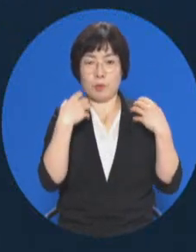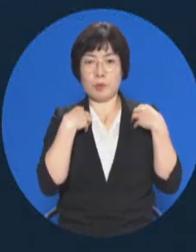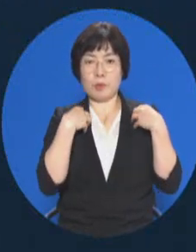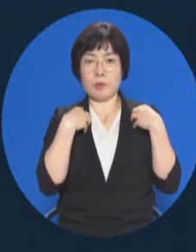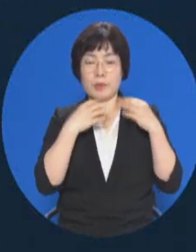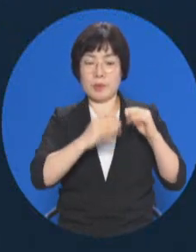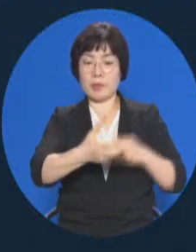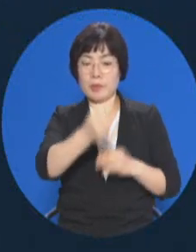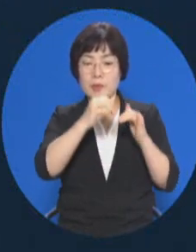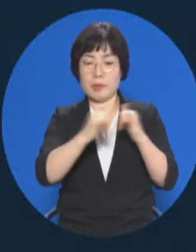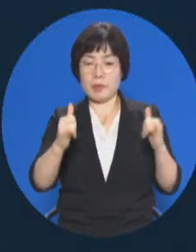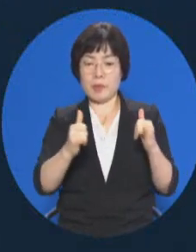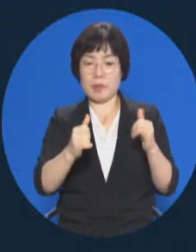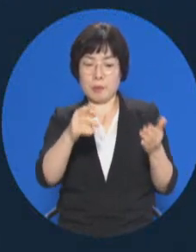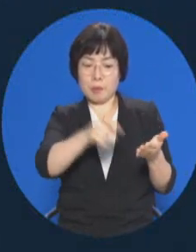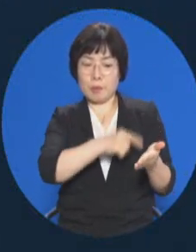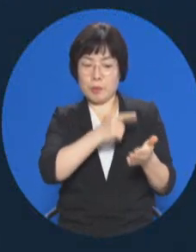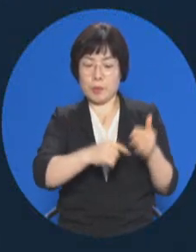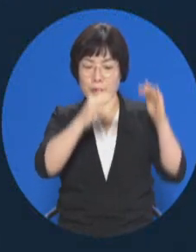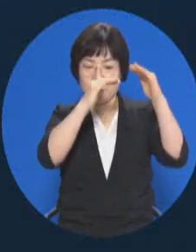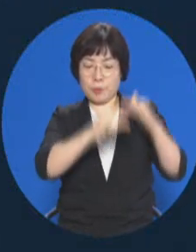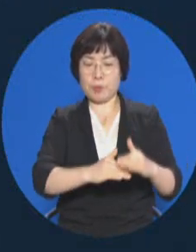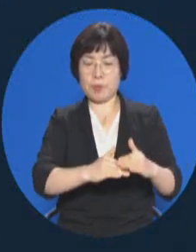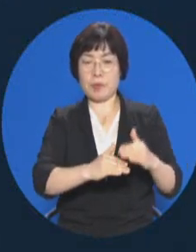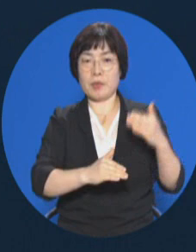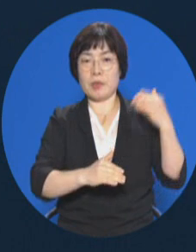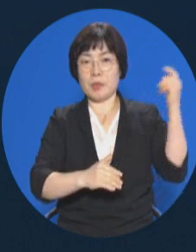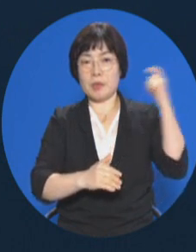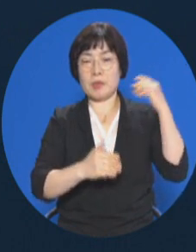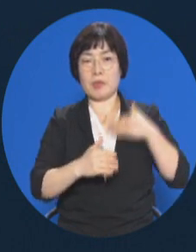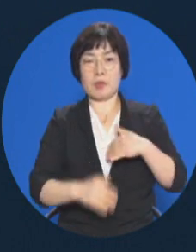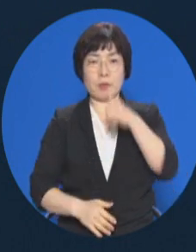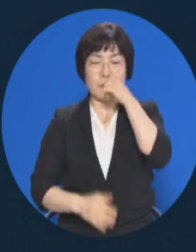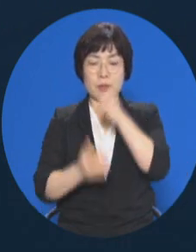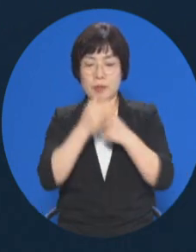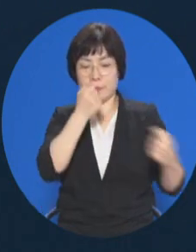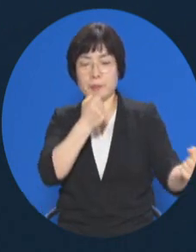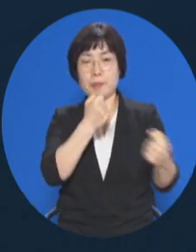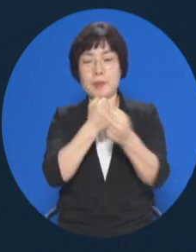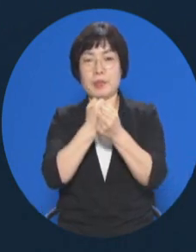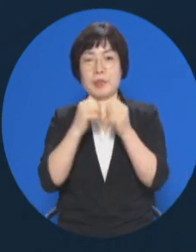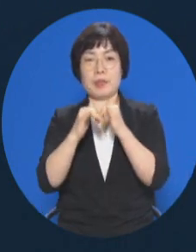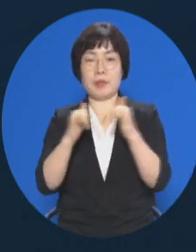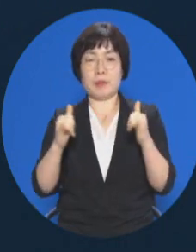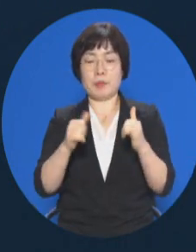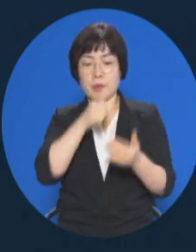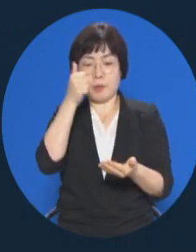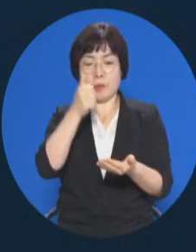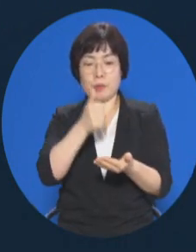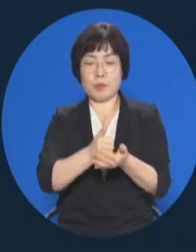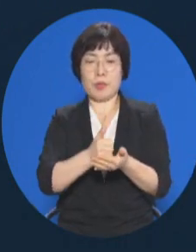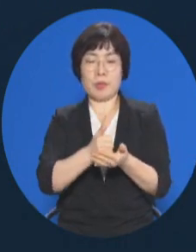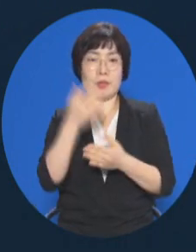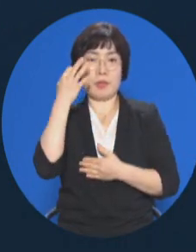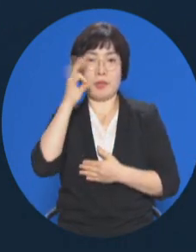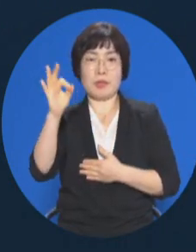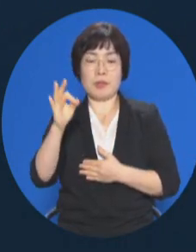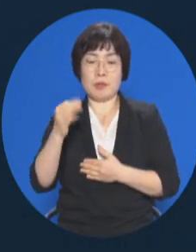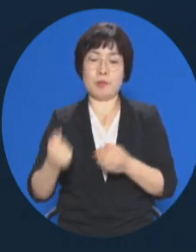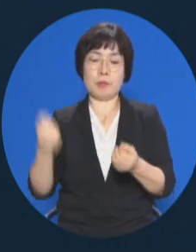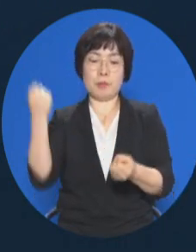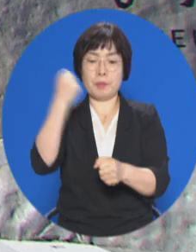소유주들과의 당시 협의 보상 과정을 인지하고 있었던 만큼 악의의 제3자에 해당한다며 원상회복을